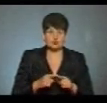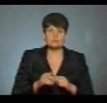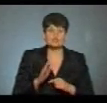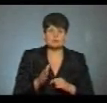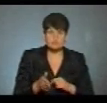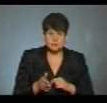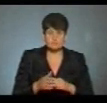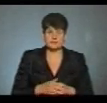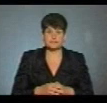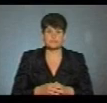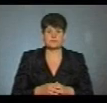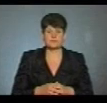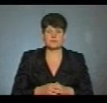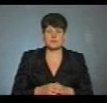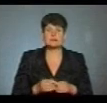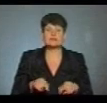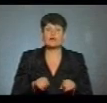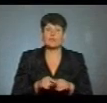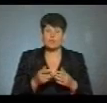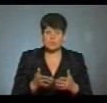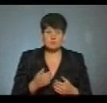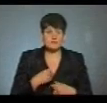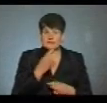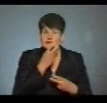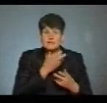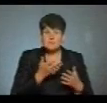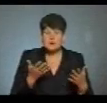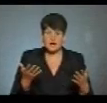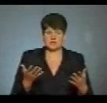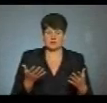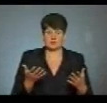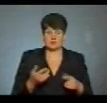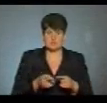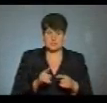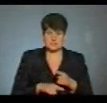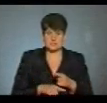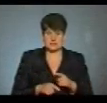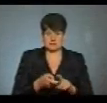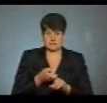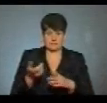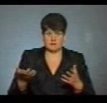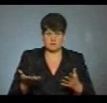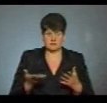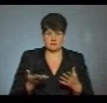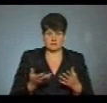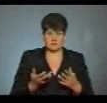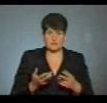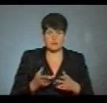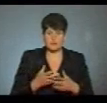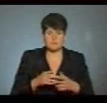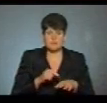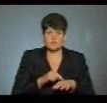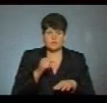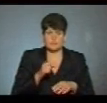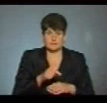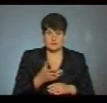стану. Так от, ми не бачимо тих мікроорганізмів, ми не вловлюємо абсолютно більшість запахів, які